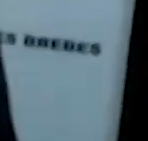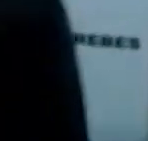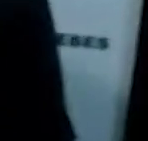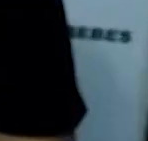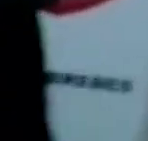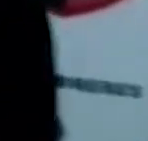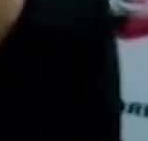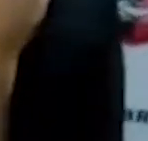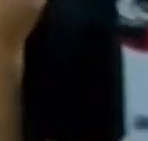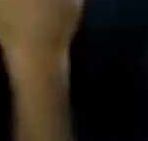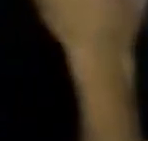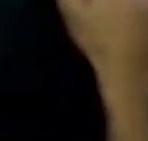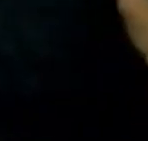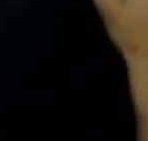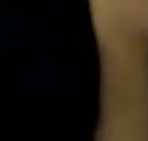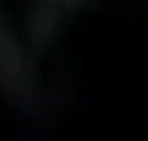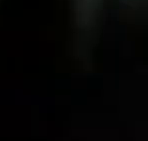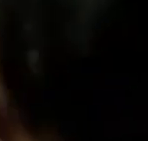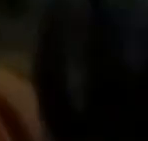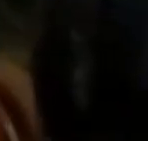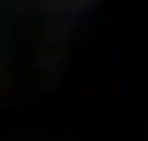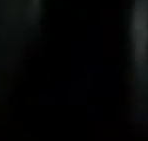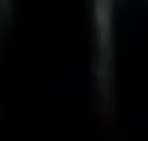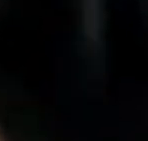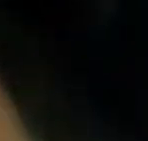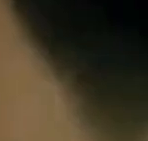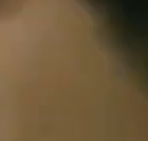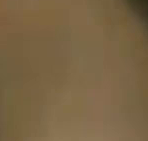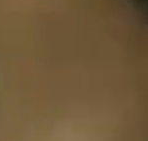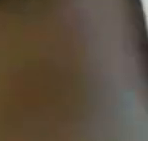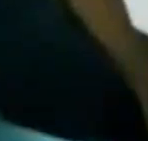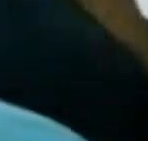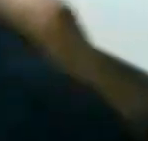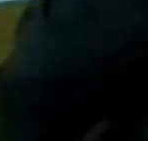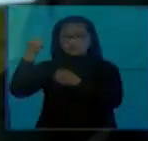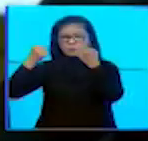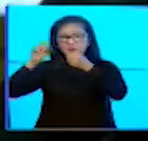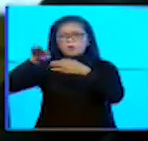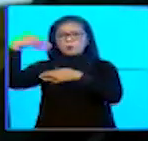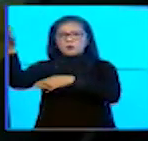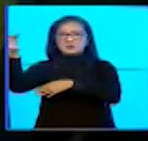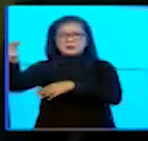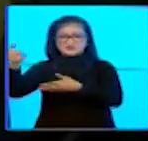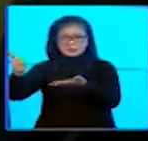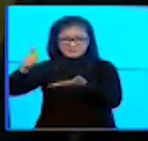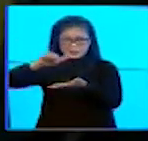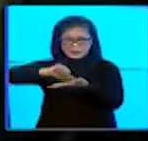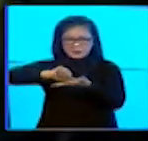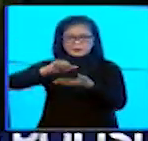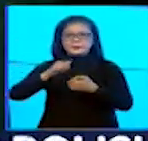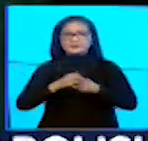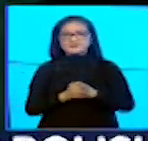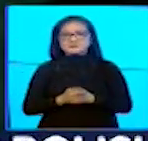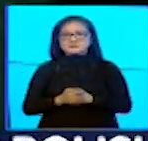Sementara seorang pelaku lain, ZN, kabur dengan mengendarai mobil menuju arah Tegal. Pelaku sempat menabrak portal dan